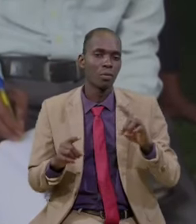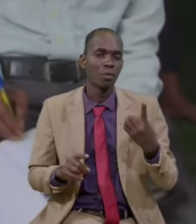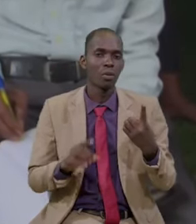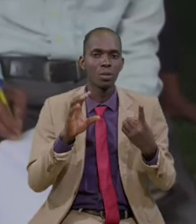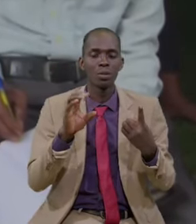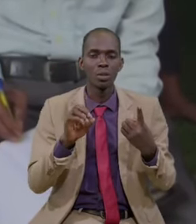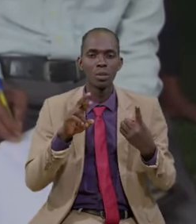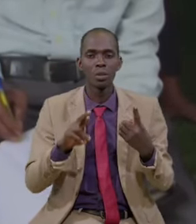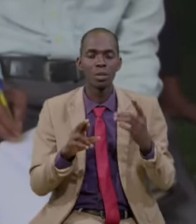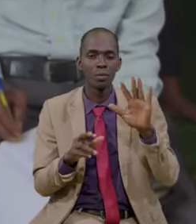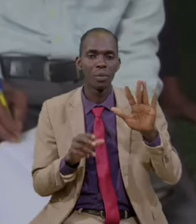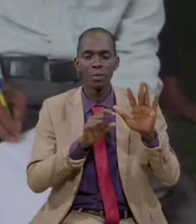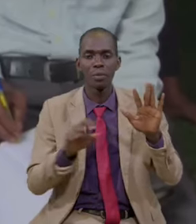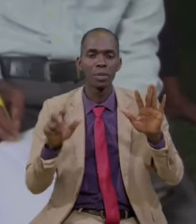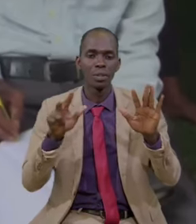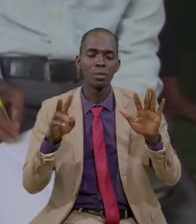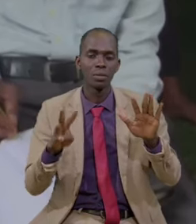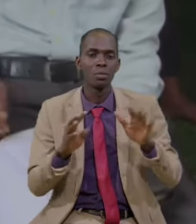Corinthiens 15, 34.